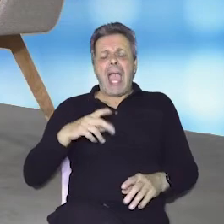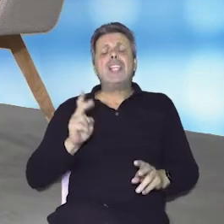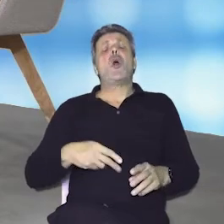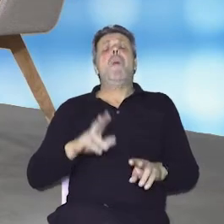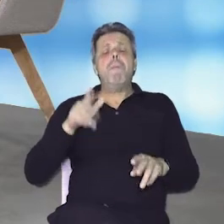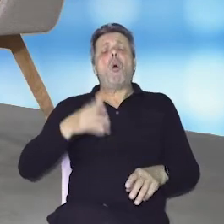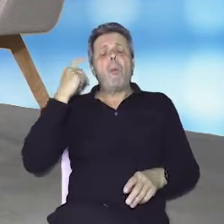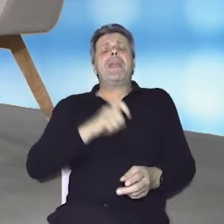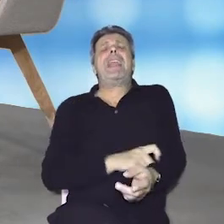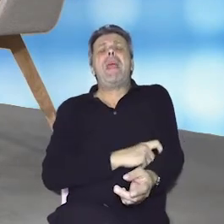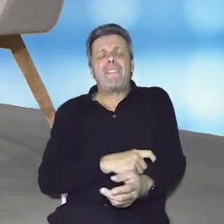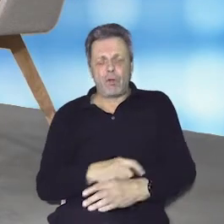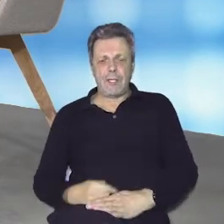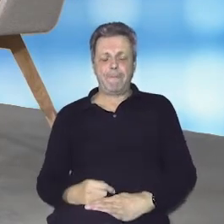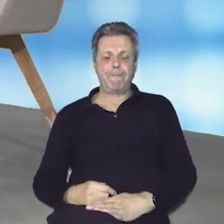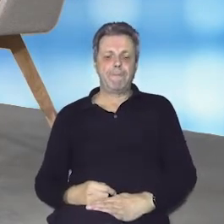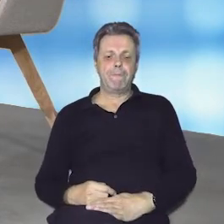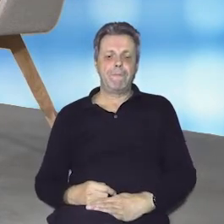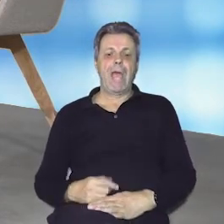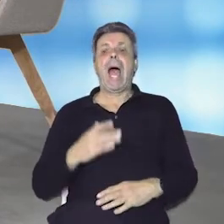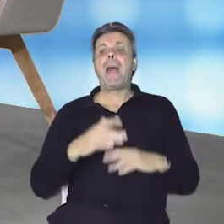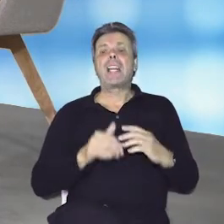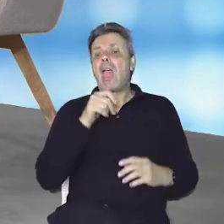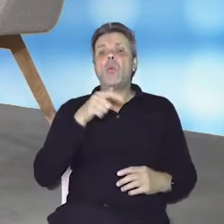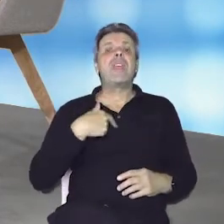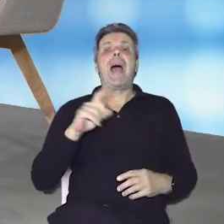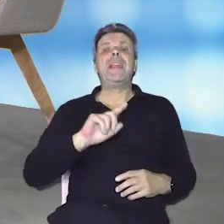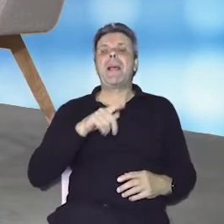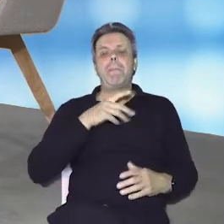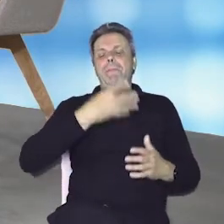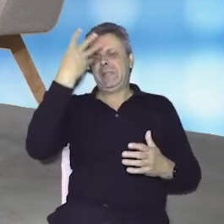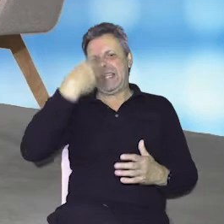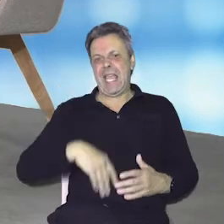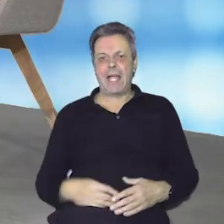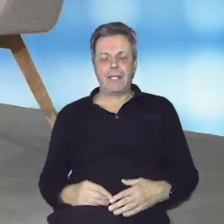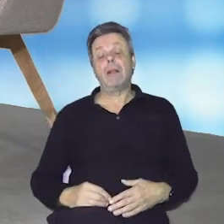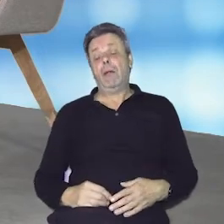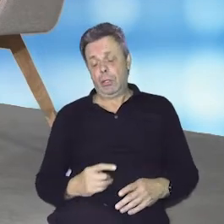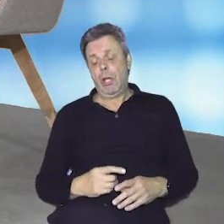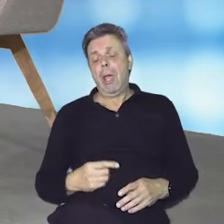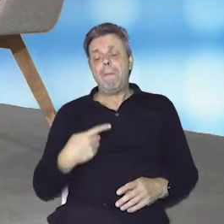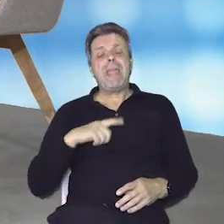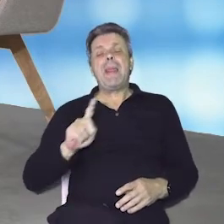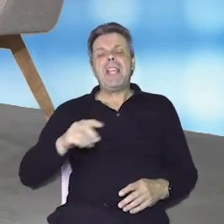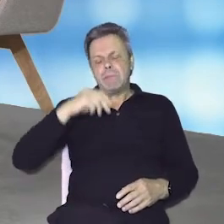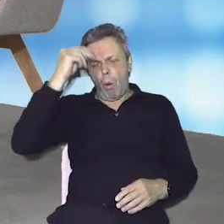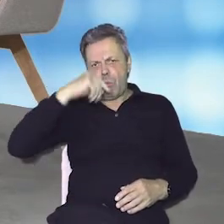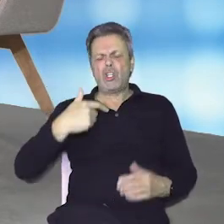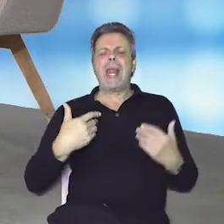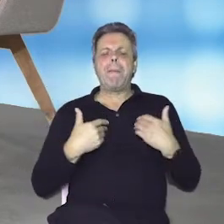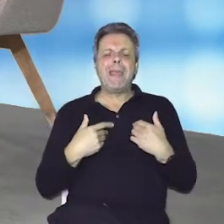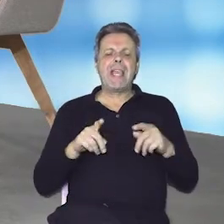me čeka milion... A u krajnjem slučaju niste ni psihijatar. Upravo, to je sad drugi problem što mi u biti nismo obučeni. Mi